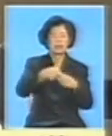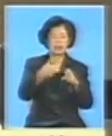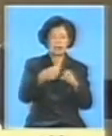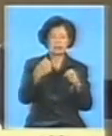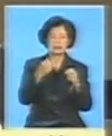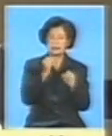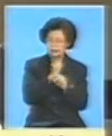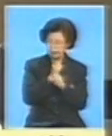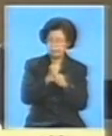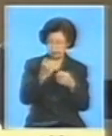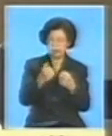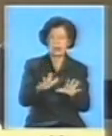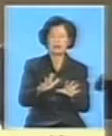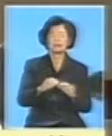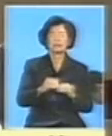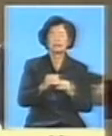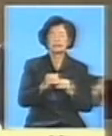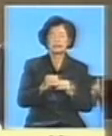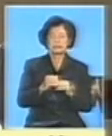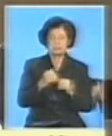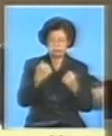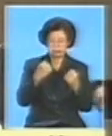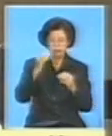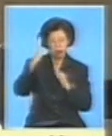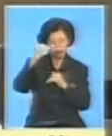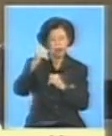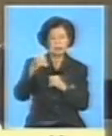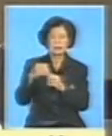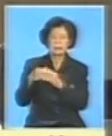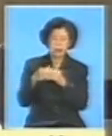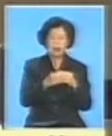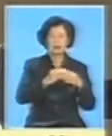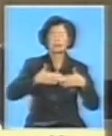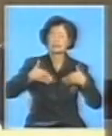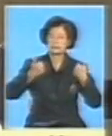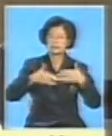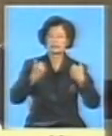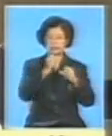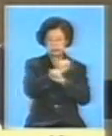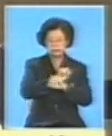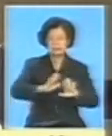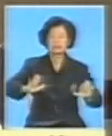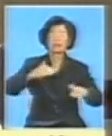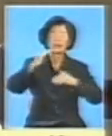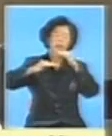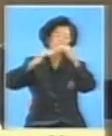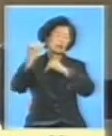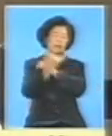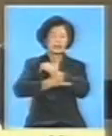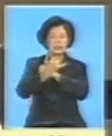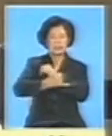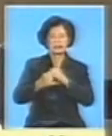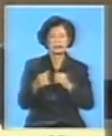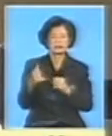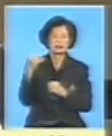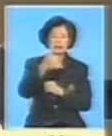ำเร็จไประดับหนึ่งเรามีความหวังว่าจะนำความสุขความสงบแล้วก็การพัฒนาประเทศกลับคืนสู่ประเทศเป็นเรื่องที่สำคัญ